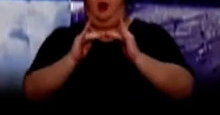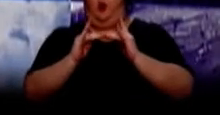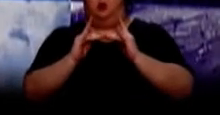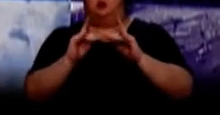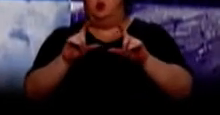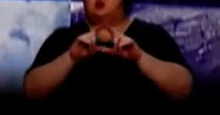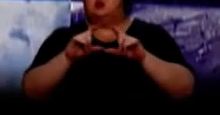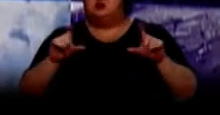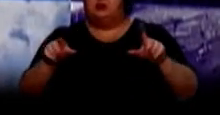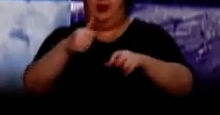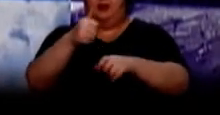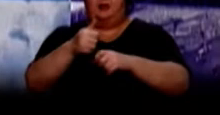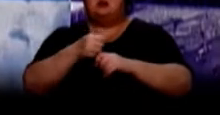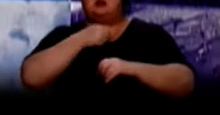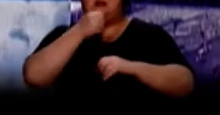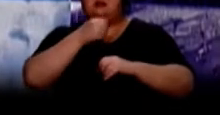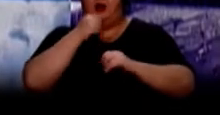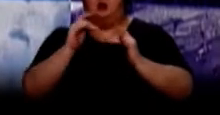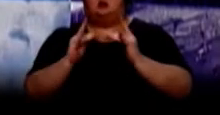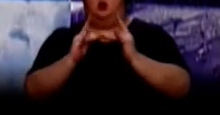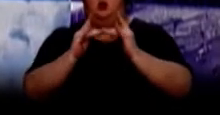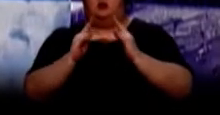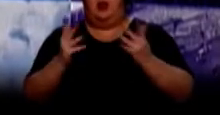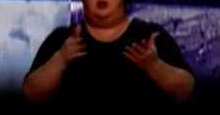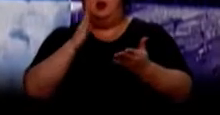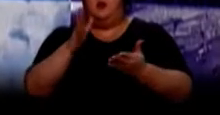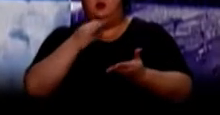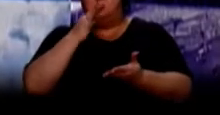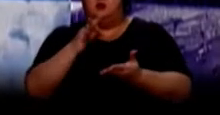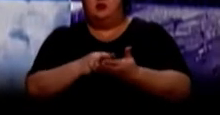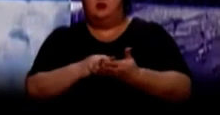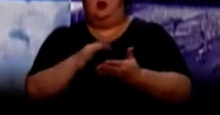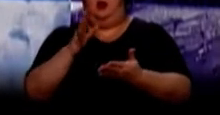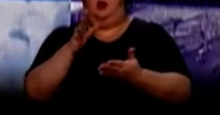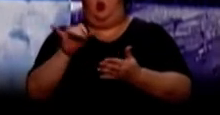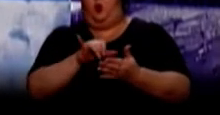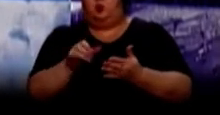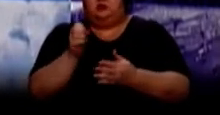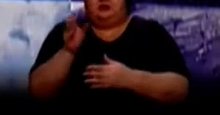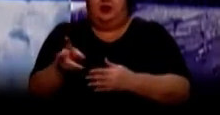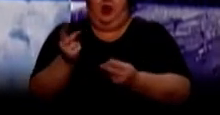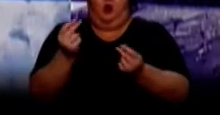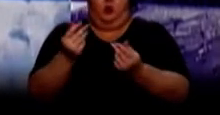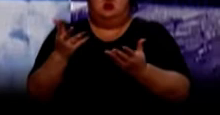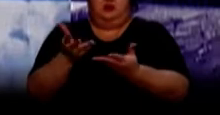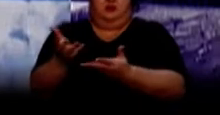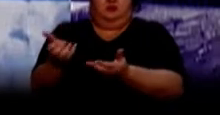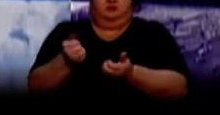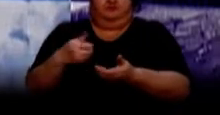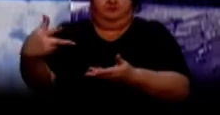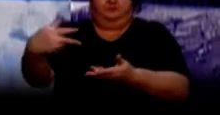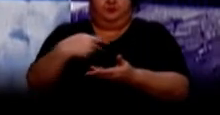старостою гуртожитки, які будуть відповідальні за те, кому здавати це сміття, і кошти, які будуть вилучені,